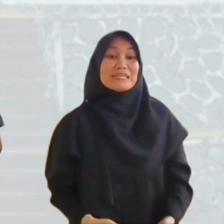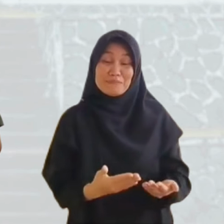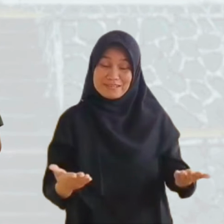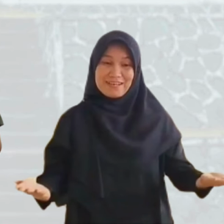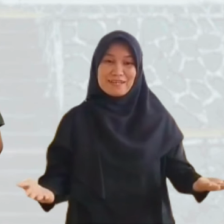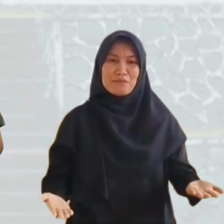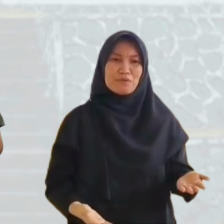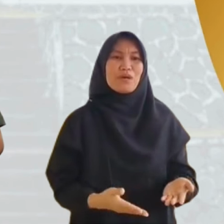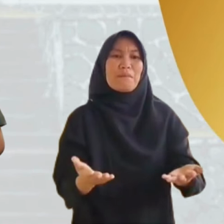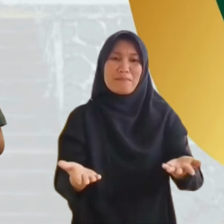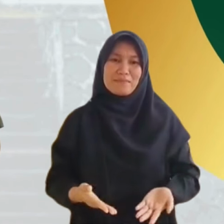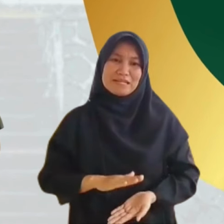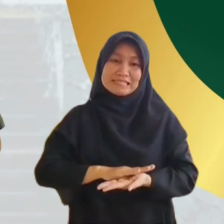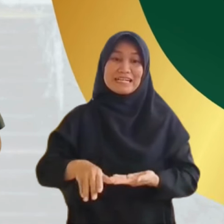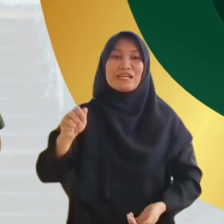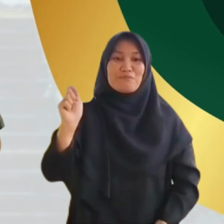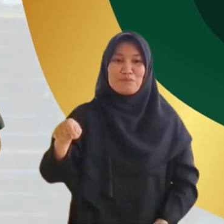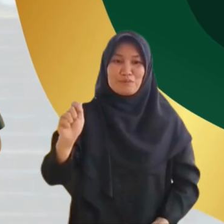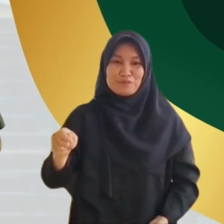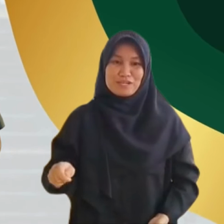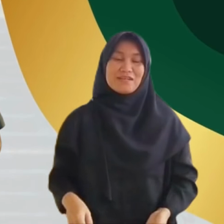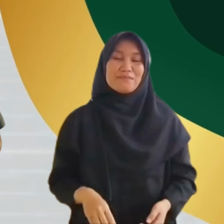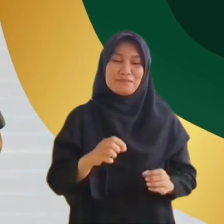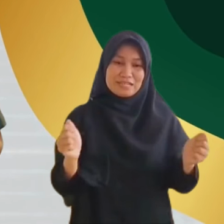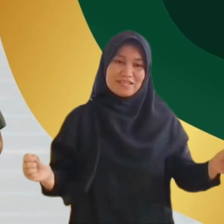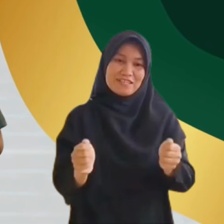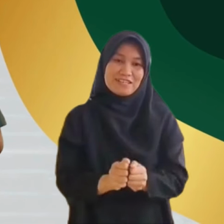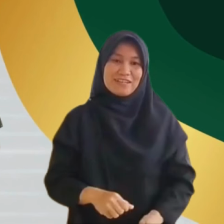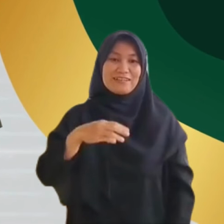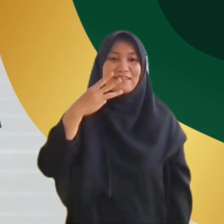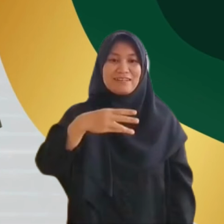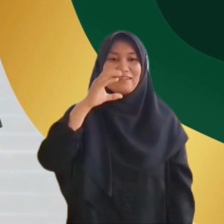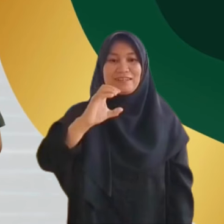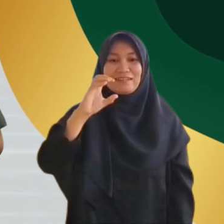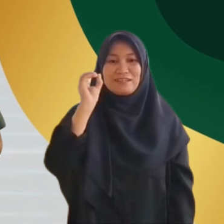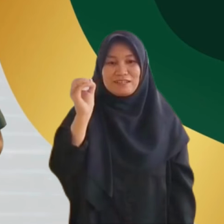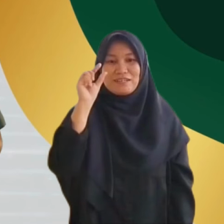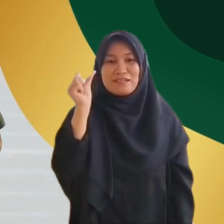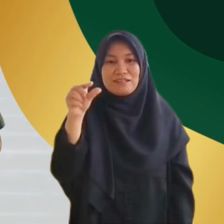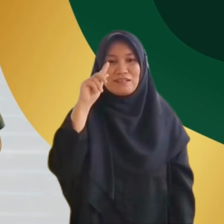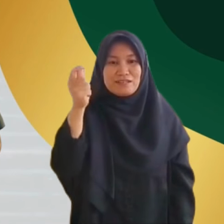Singkep. Demikian panduan pengambilan salinan putusan atau penetapan